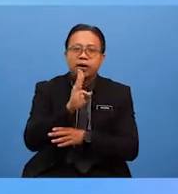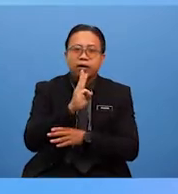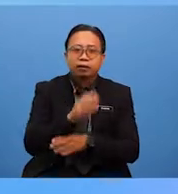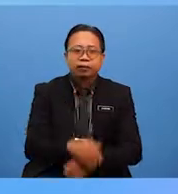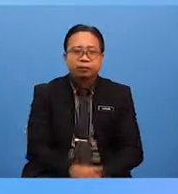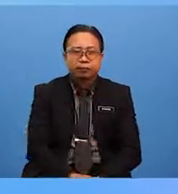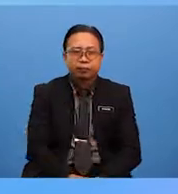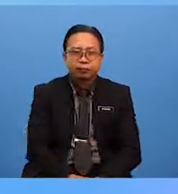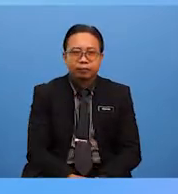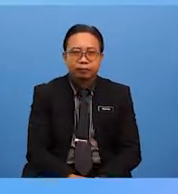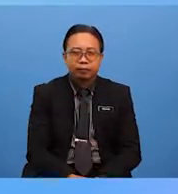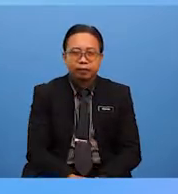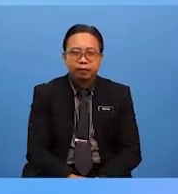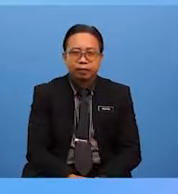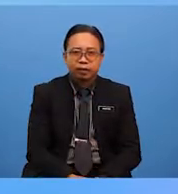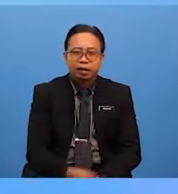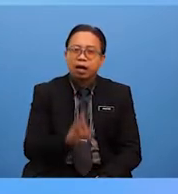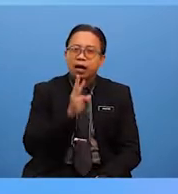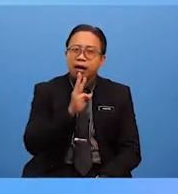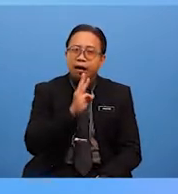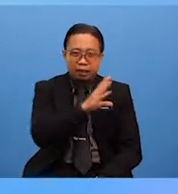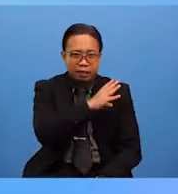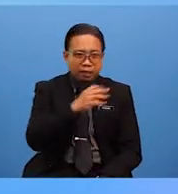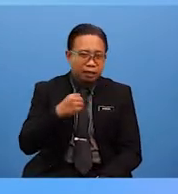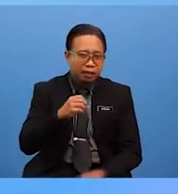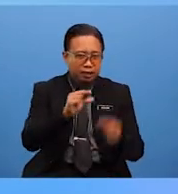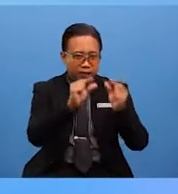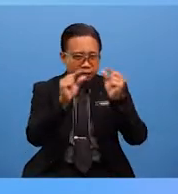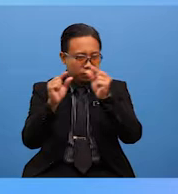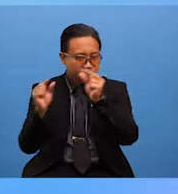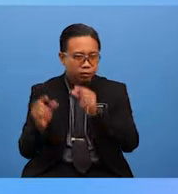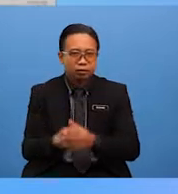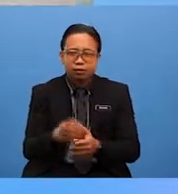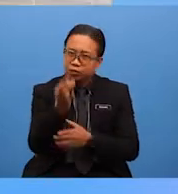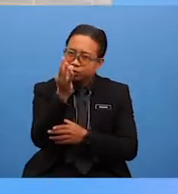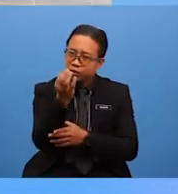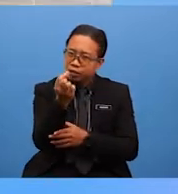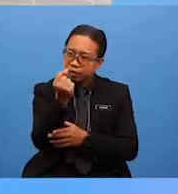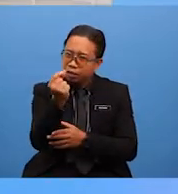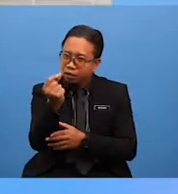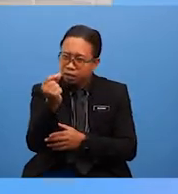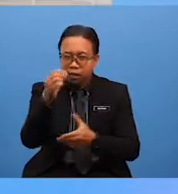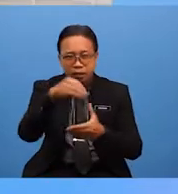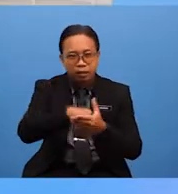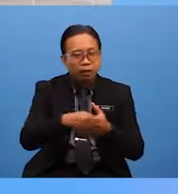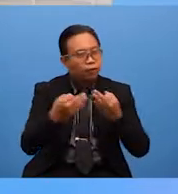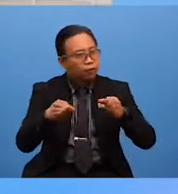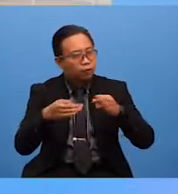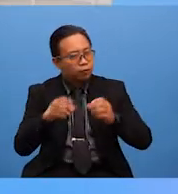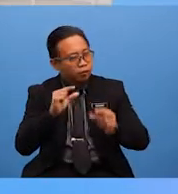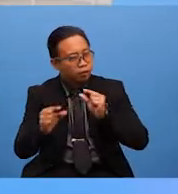yaitu cecair dan cash Zahra di dalam benda lirbi bebas bergerak